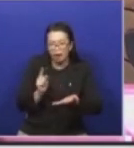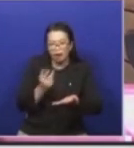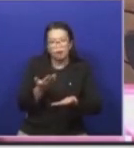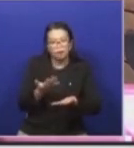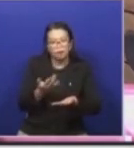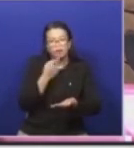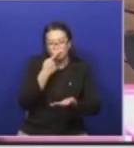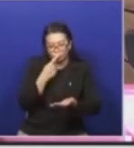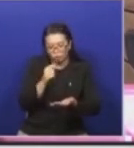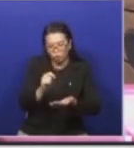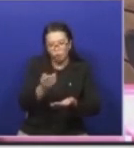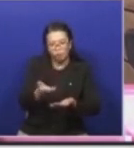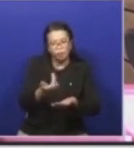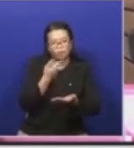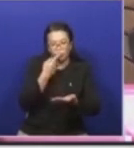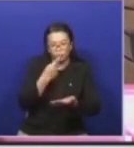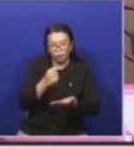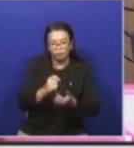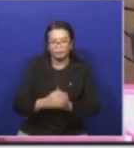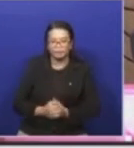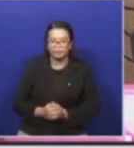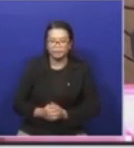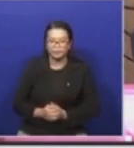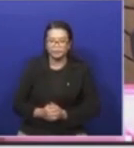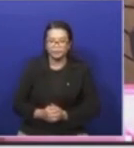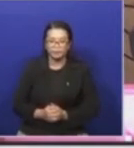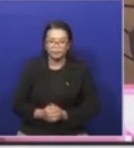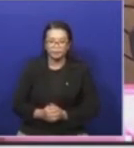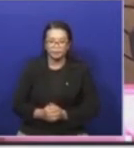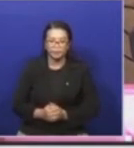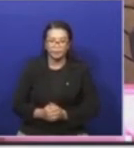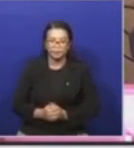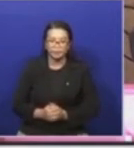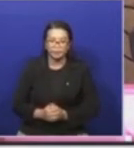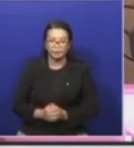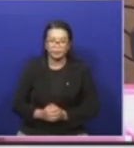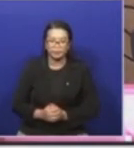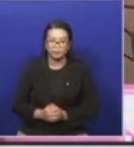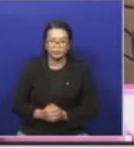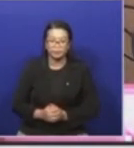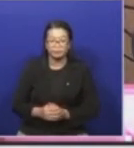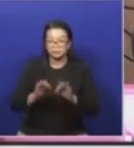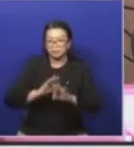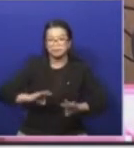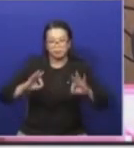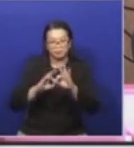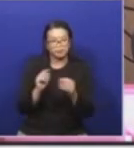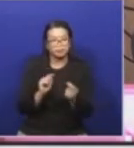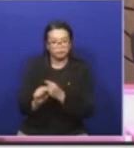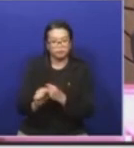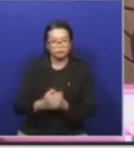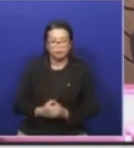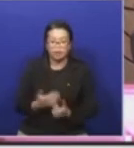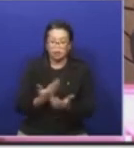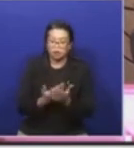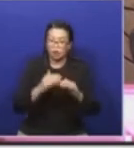ต่อสภาผู้แทนราษฎรแห่งนี้ให้ชัดเจนอันนี้เป็นความสำคัญนะครับ ผมเองเนี่ยปรับลดท่